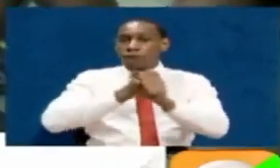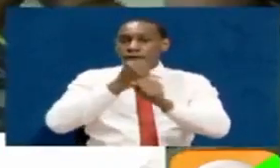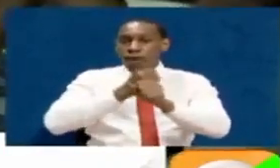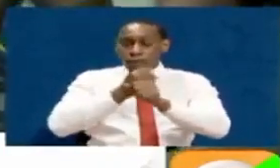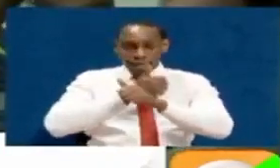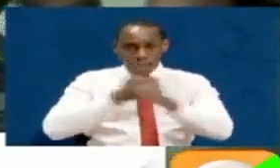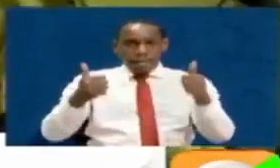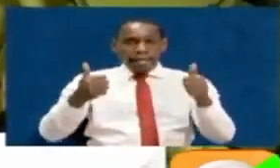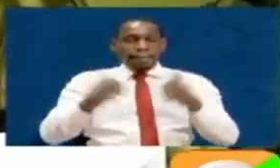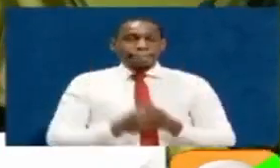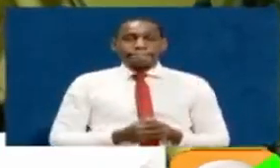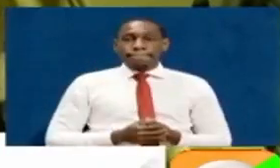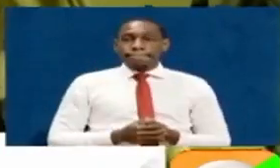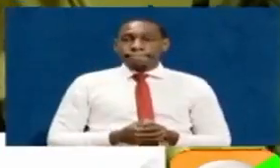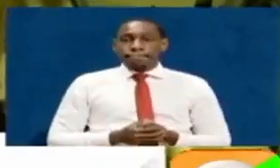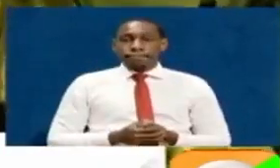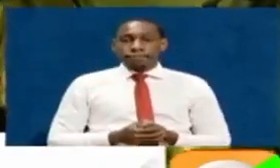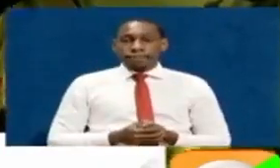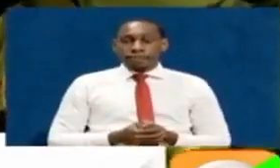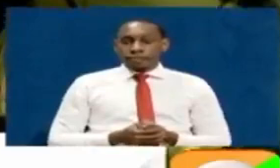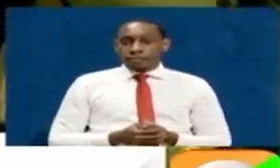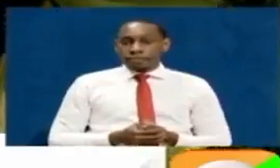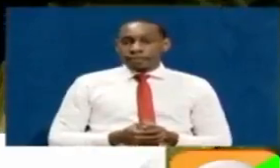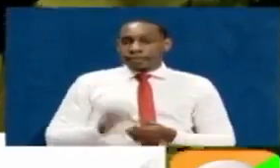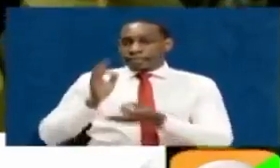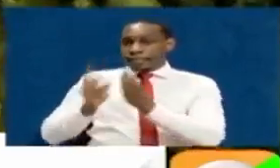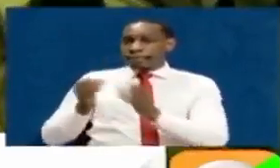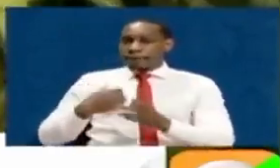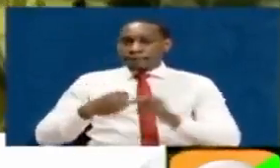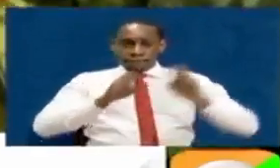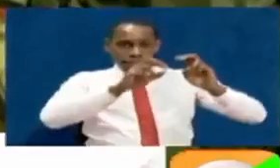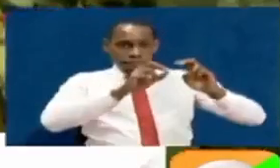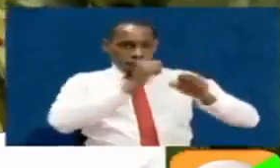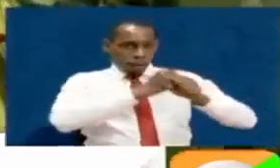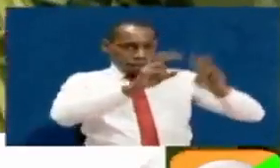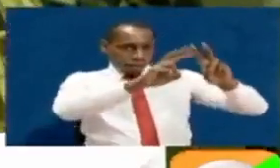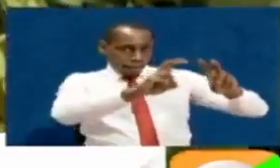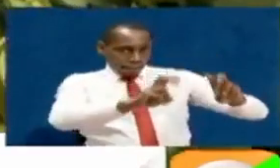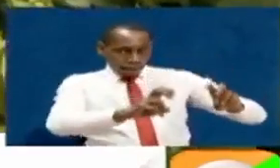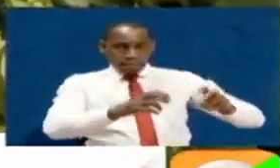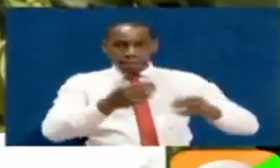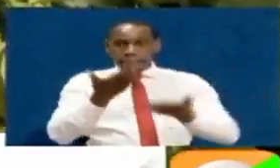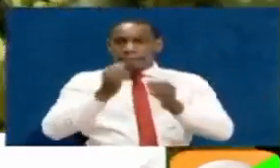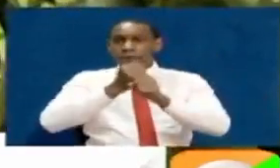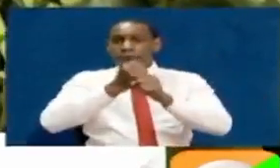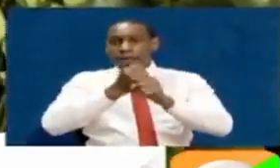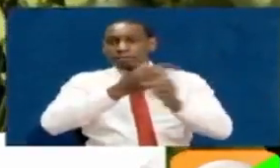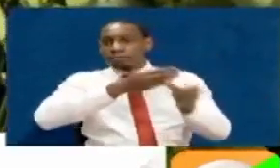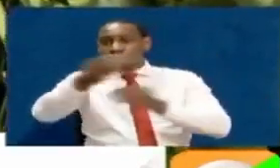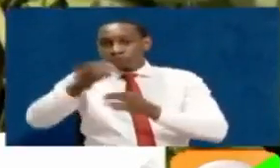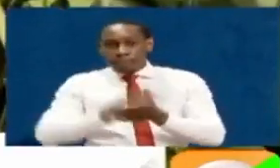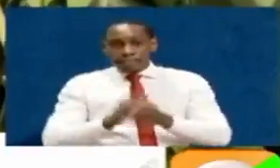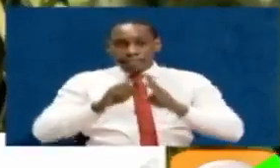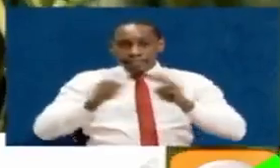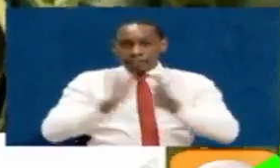kazi jinsi inavyotakikana. Kama tuko na operation tunaenda, ama kama tunaenda kazi mahali,